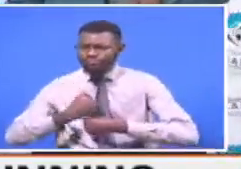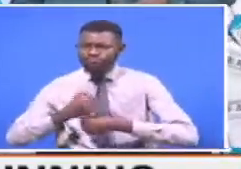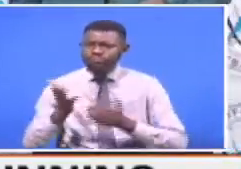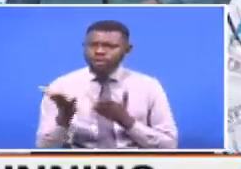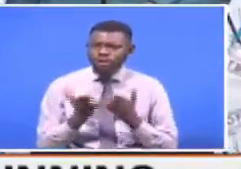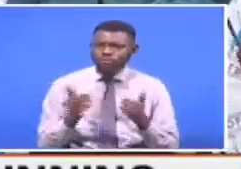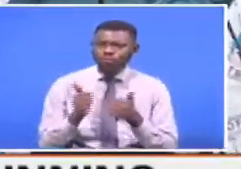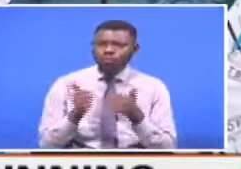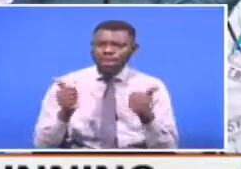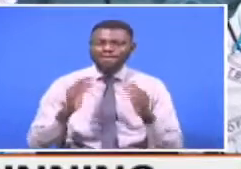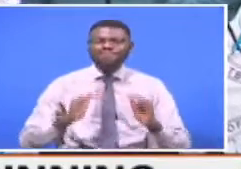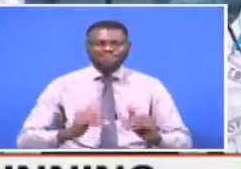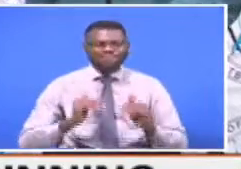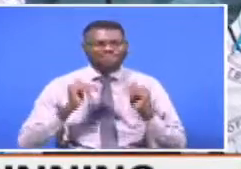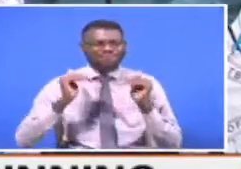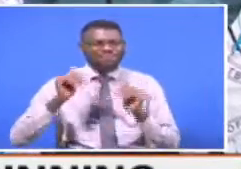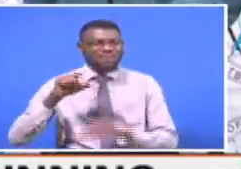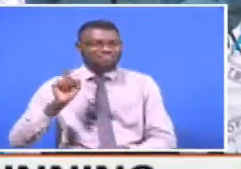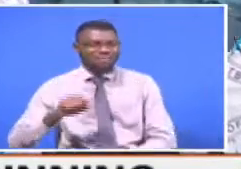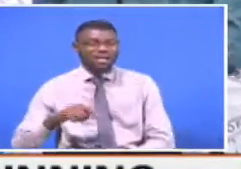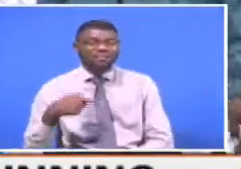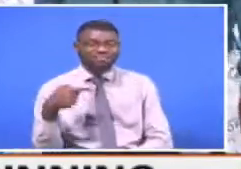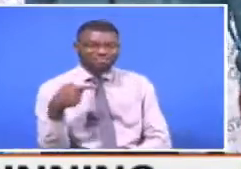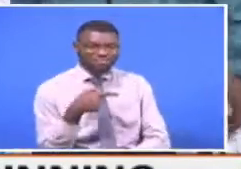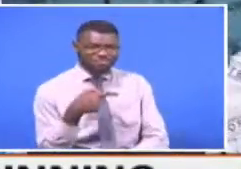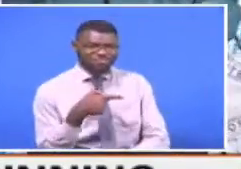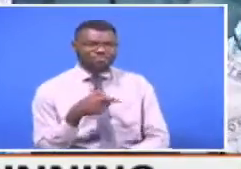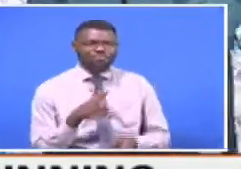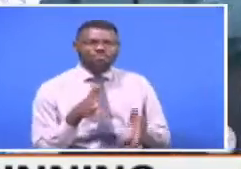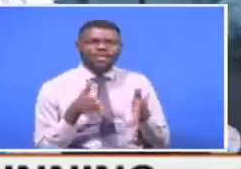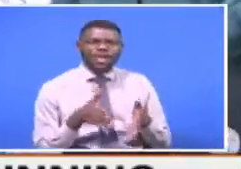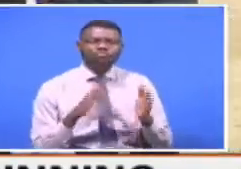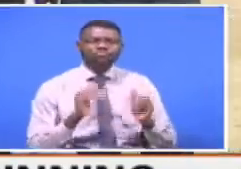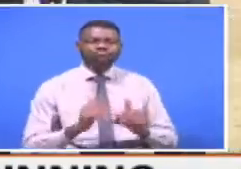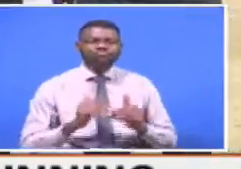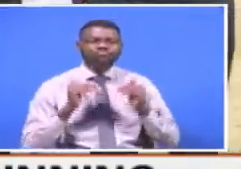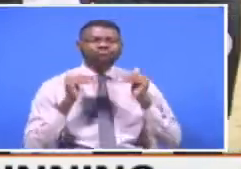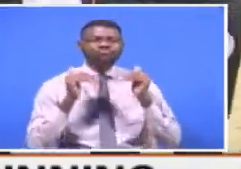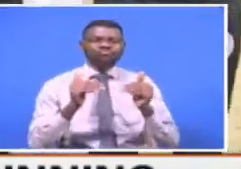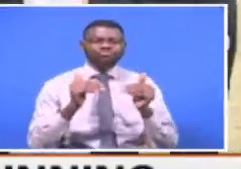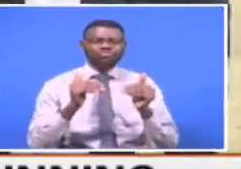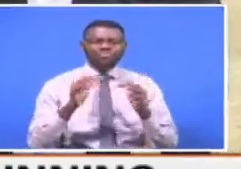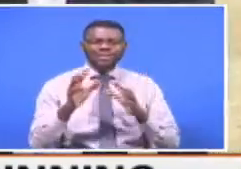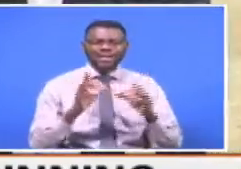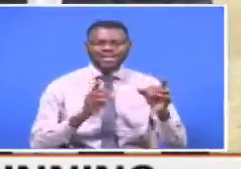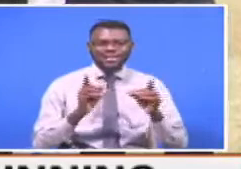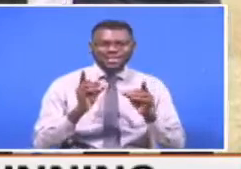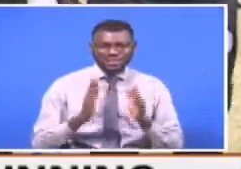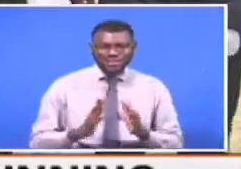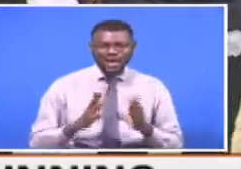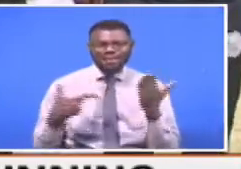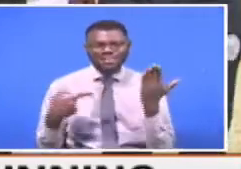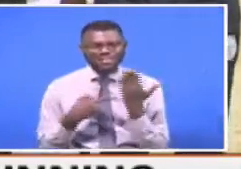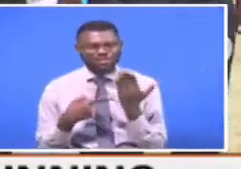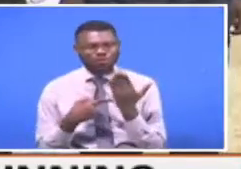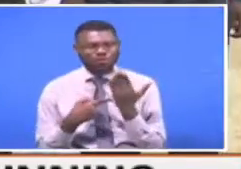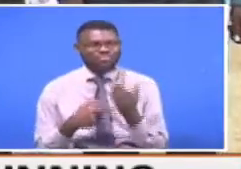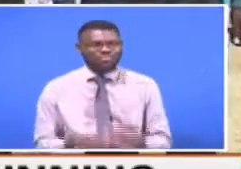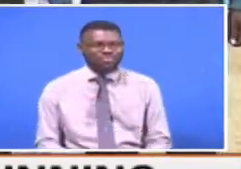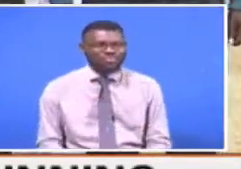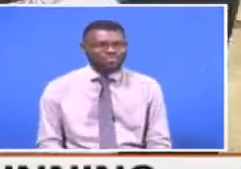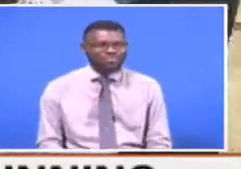ki promotion. Sai ni director ya technical. Kuna